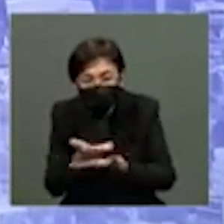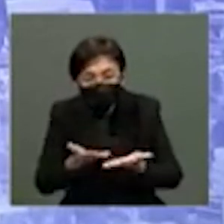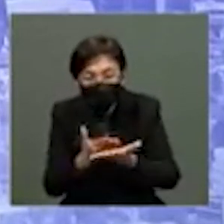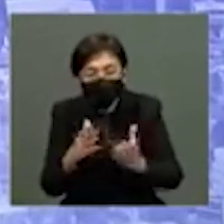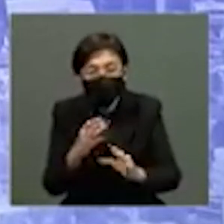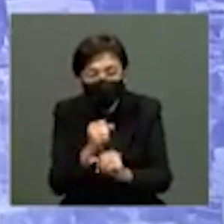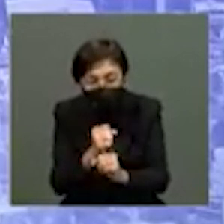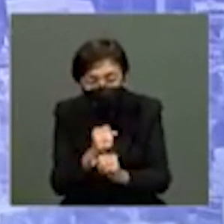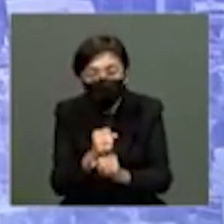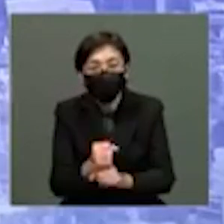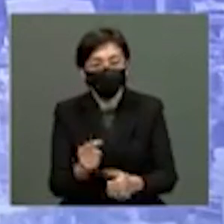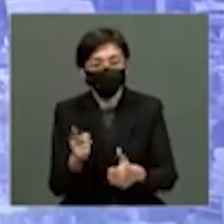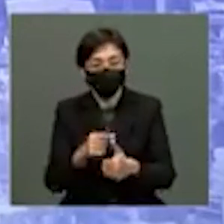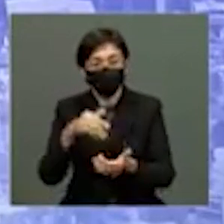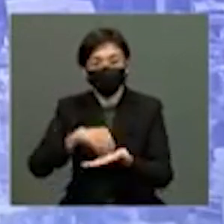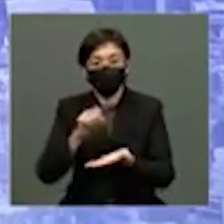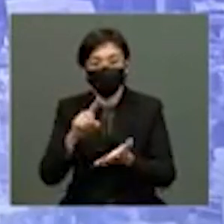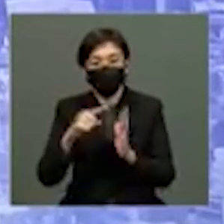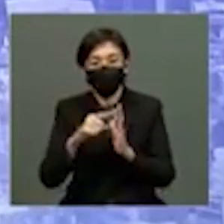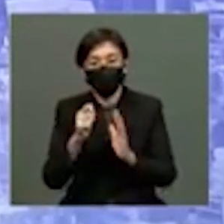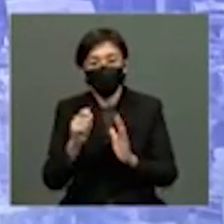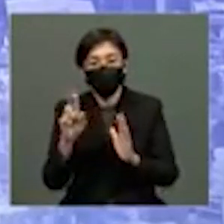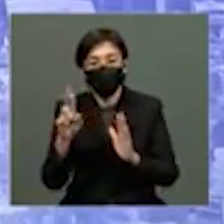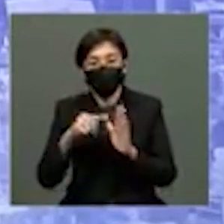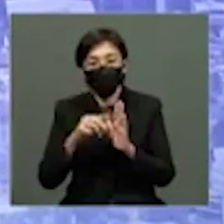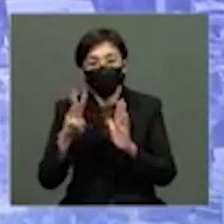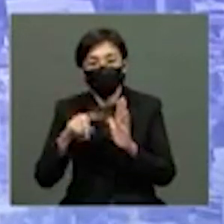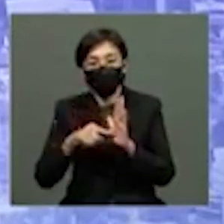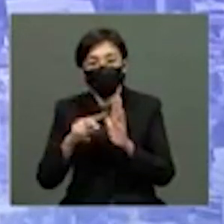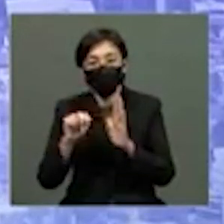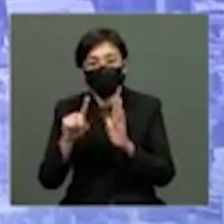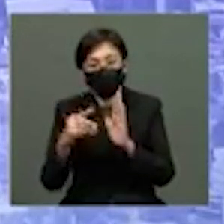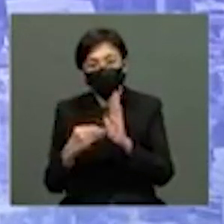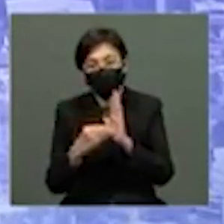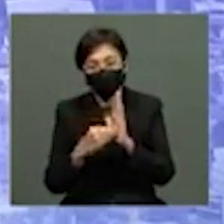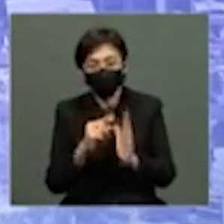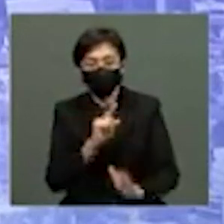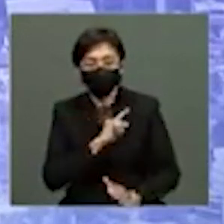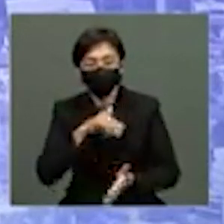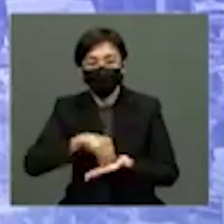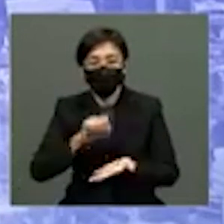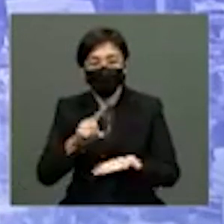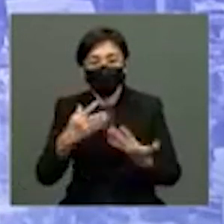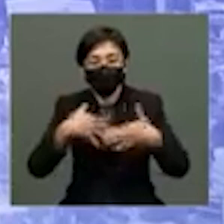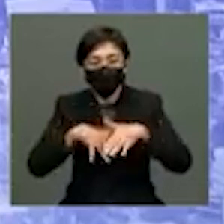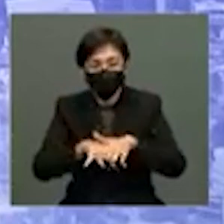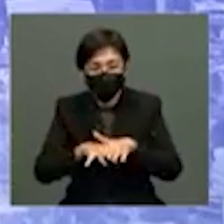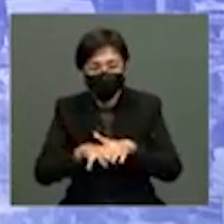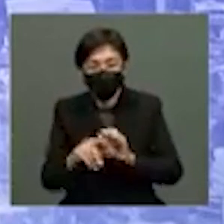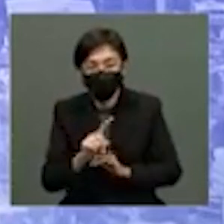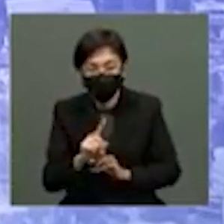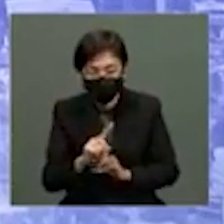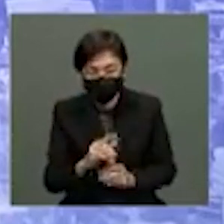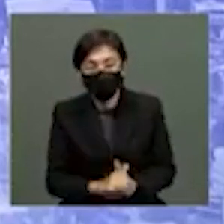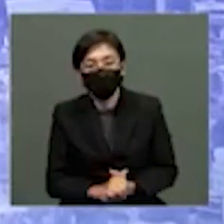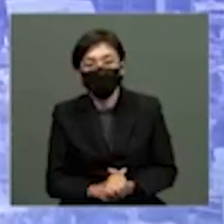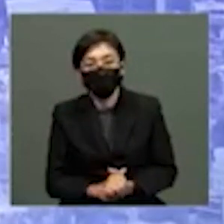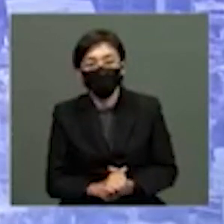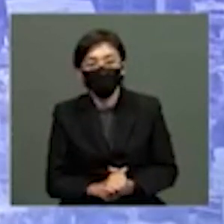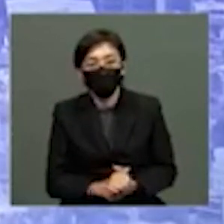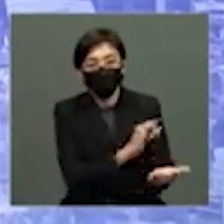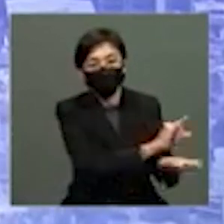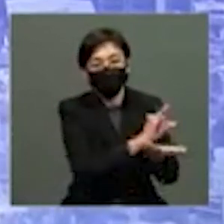นย์เอราวัณนะครับแล้วก็ต้องทำหน้าที่คือ1คือรับ2คือ